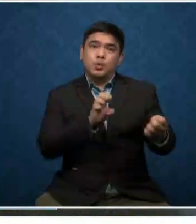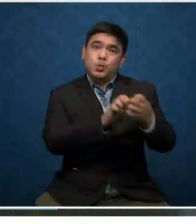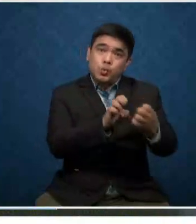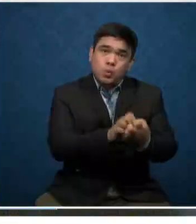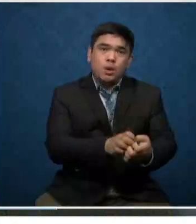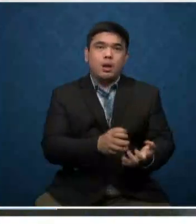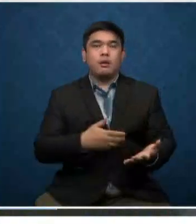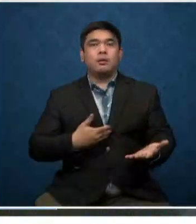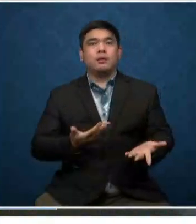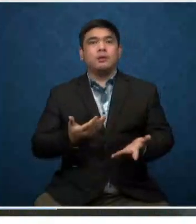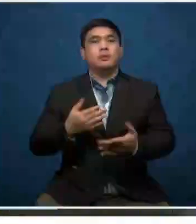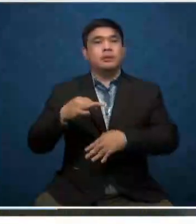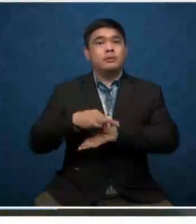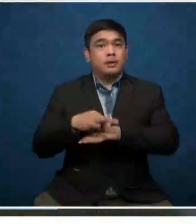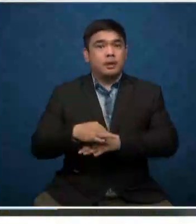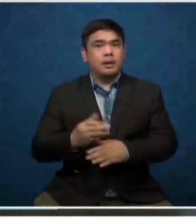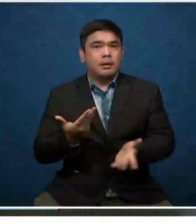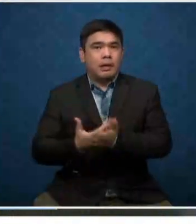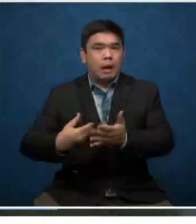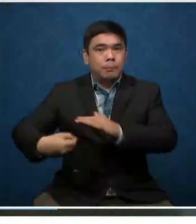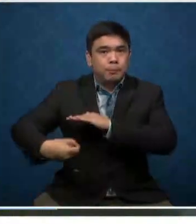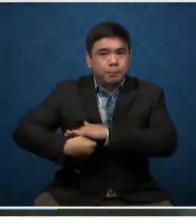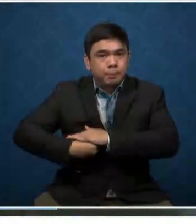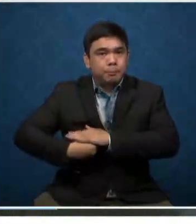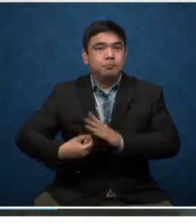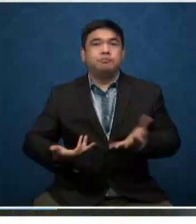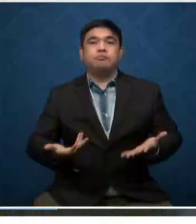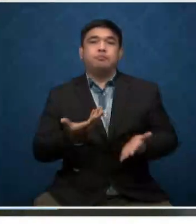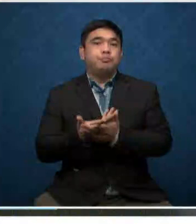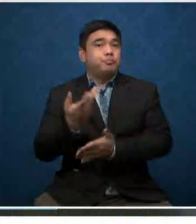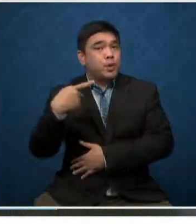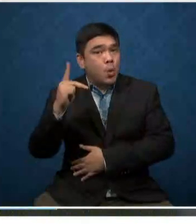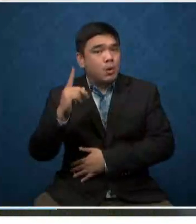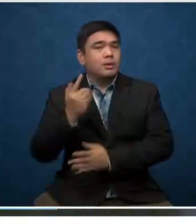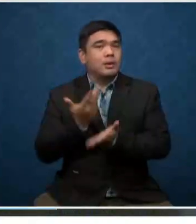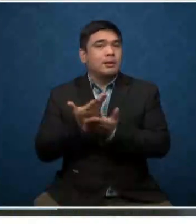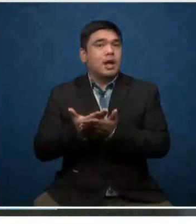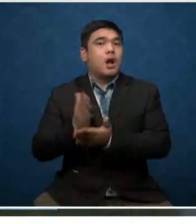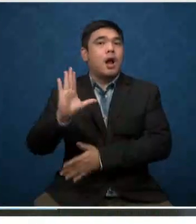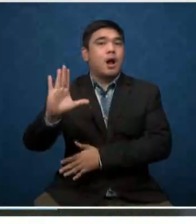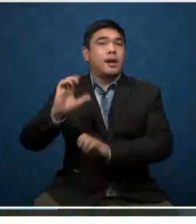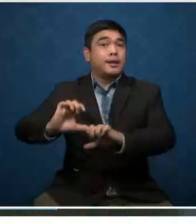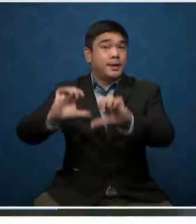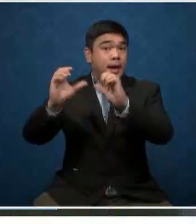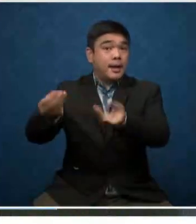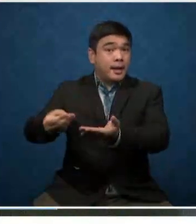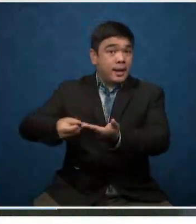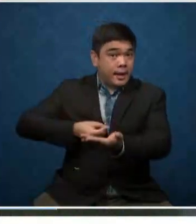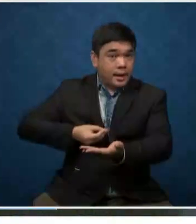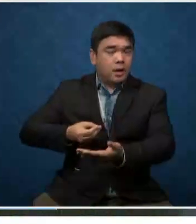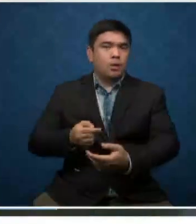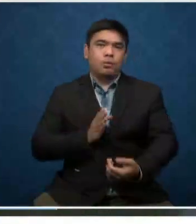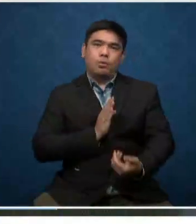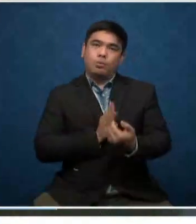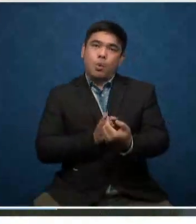เข้าการเข้ารับพระสัมปทานจากรัฐรับเงินหรือประโยชน์ใดจากหน่วยราชการกระทำการใดๆไม่ว่าโดย